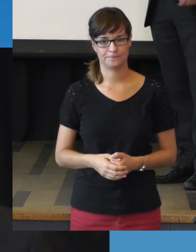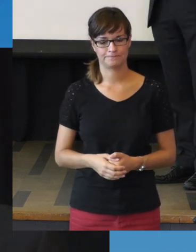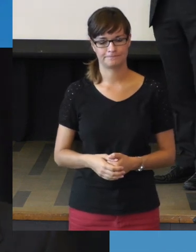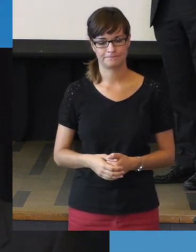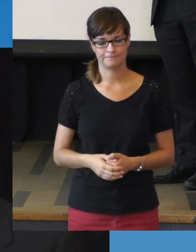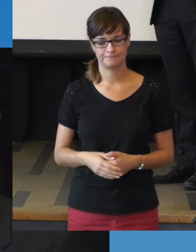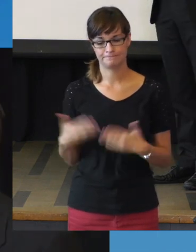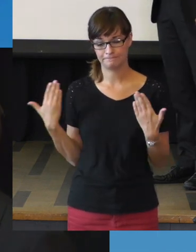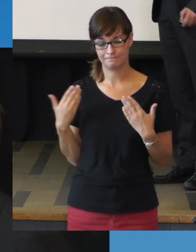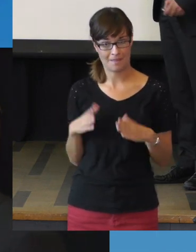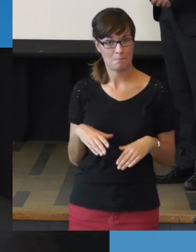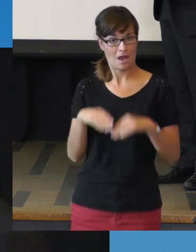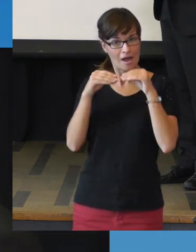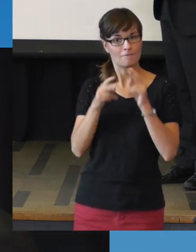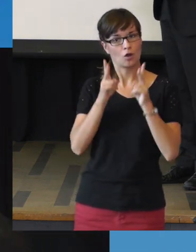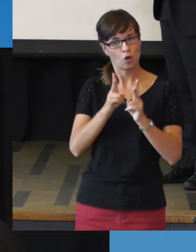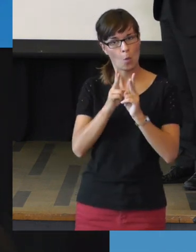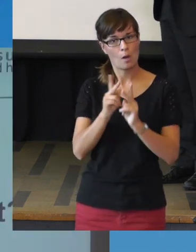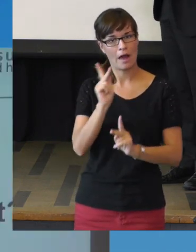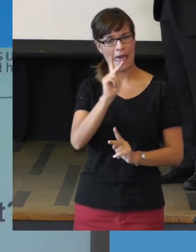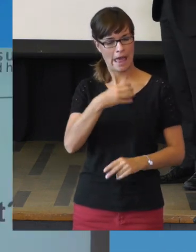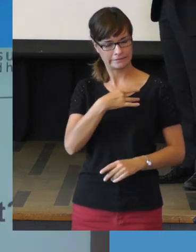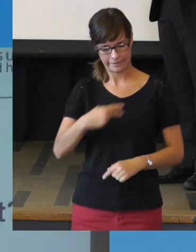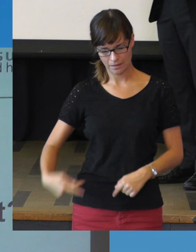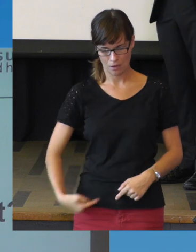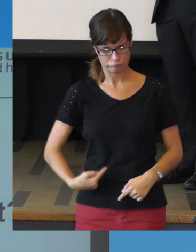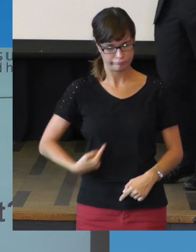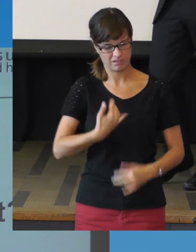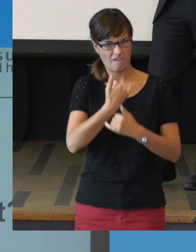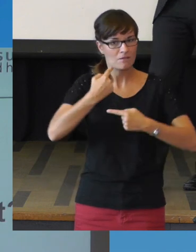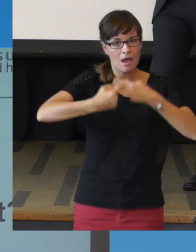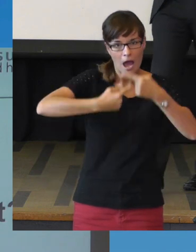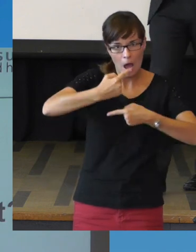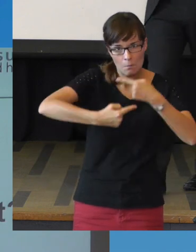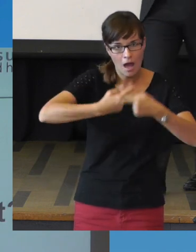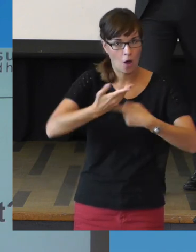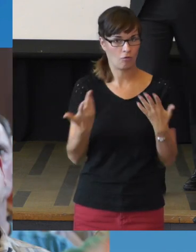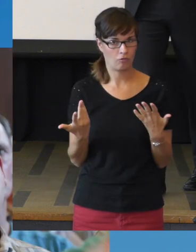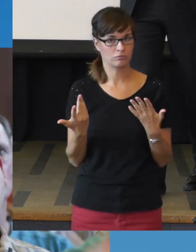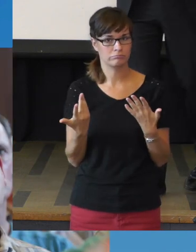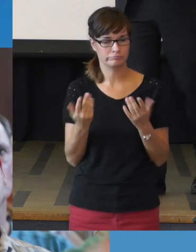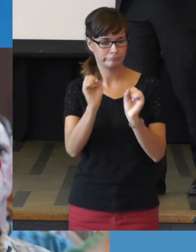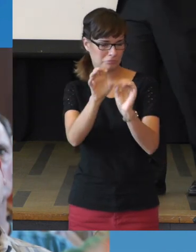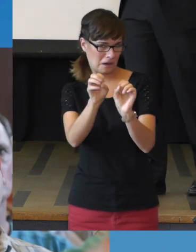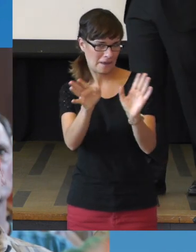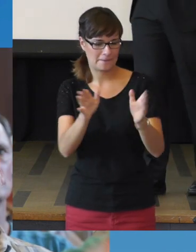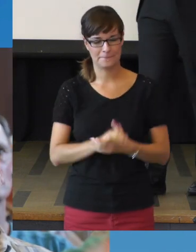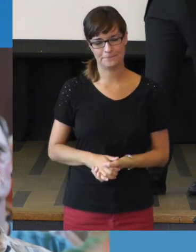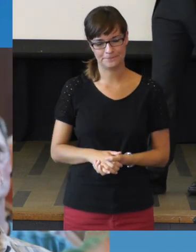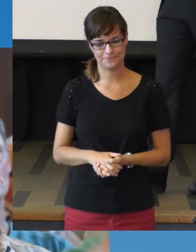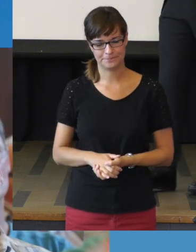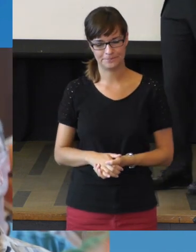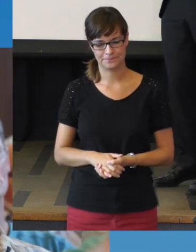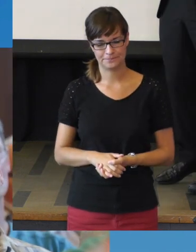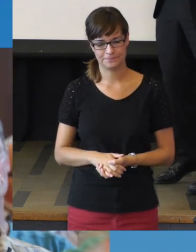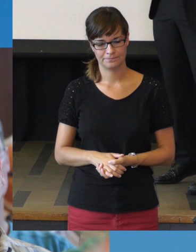Anfang möchte ich mit Ihnen die normale Herzkatheteruntersuchung durchgehen und Ihnen erklären, wie die letztendlich durchgeführt wird.